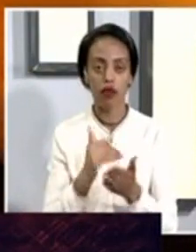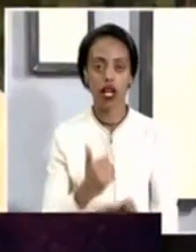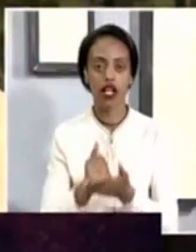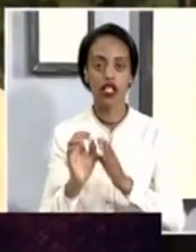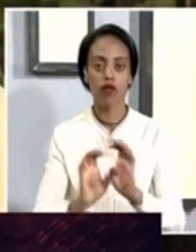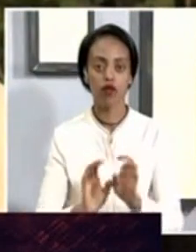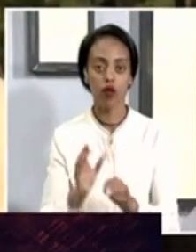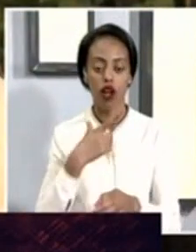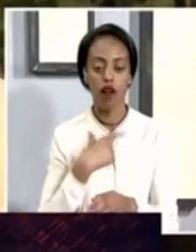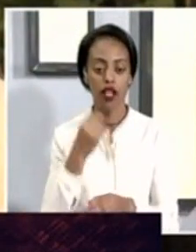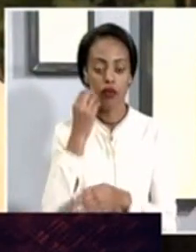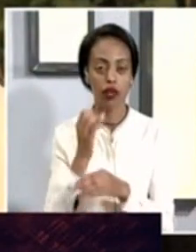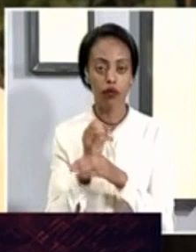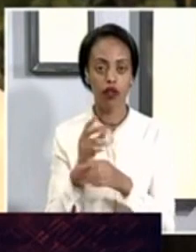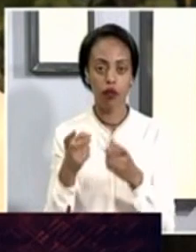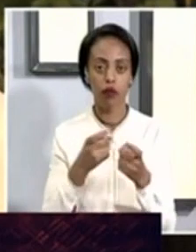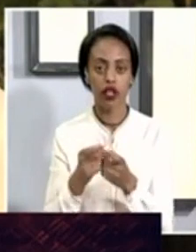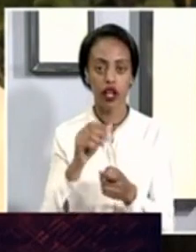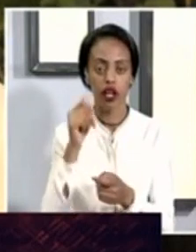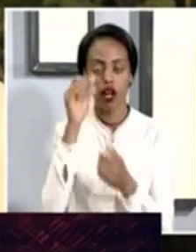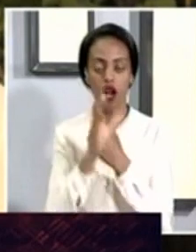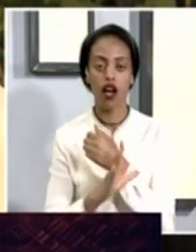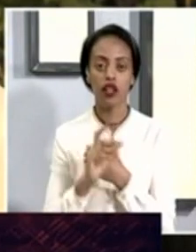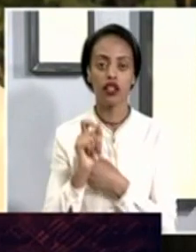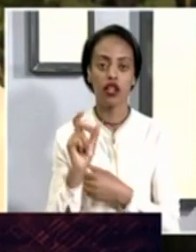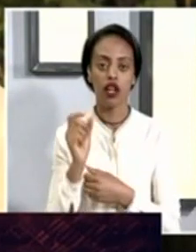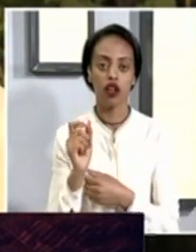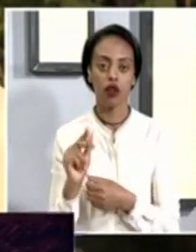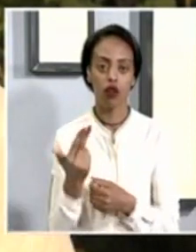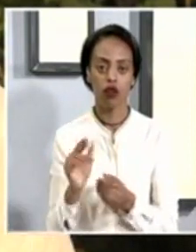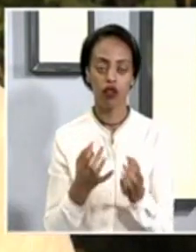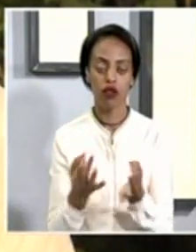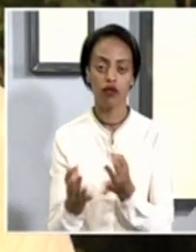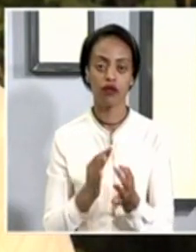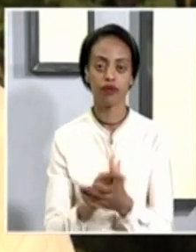ዝገብሩን ኣባላት ቤት ምኽሪ ምሕዳር ዓዲ ዳዕሮ ገሊፆም